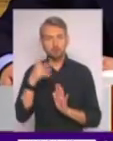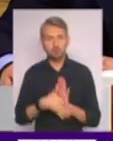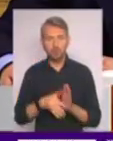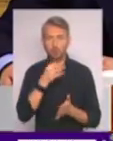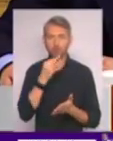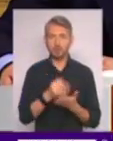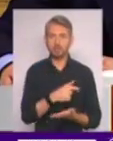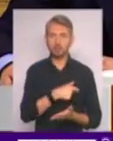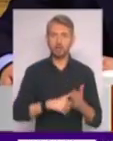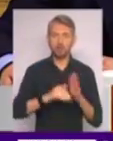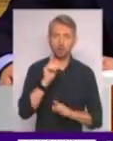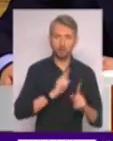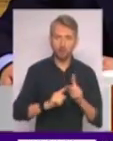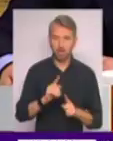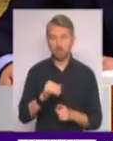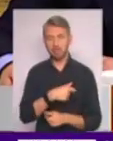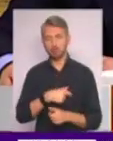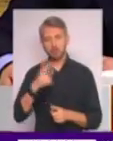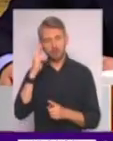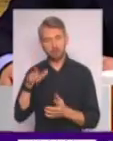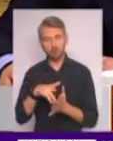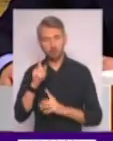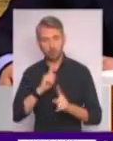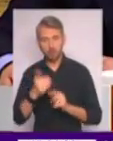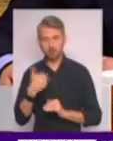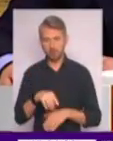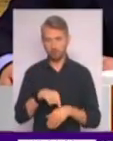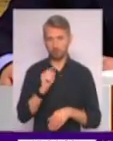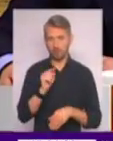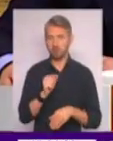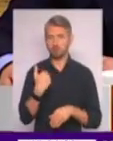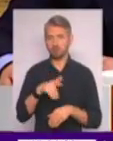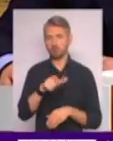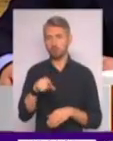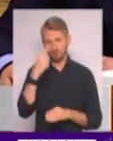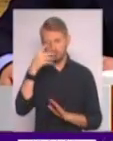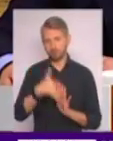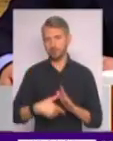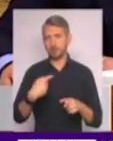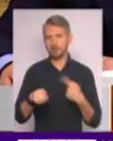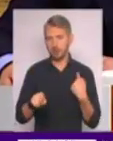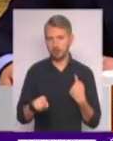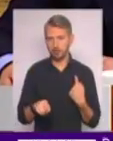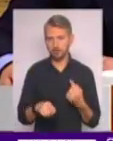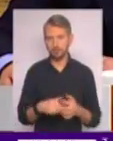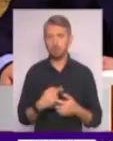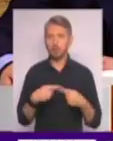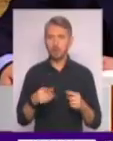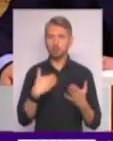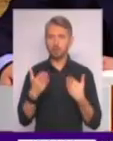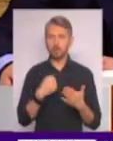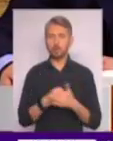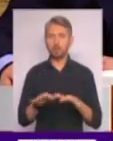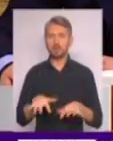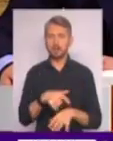компетенцію депутатів Верховної Ради, тоді в Київської міської ради, і навіть вже відчувається впродовж цих півтора року, що вже по-інакшому починають ставитися саме до